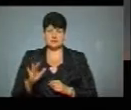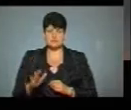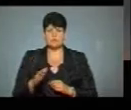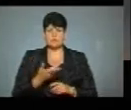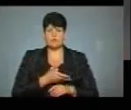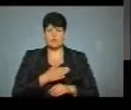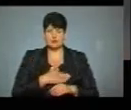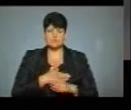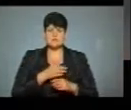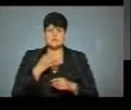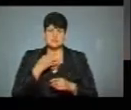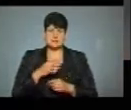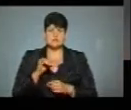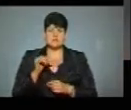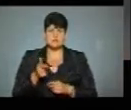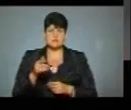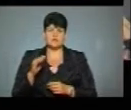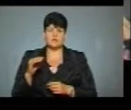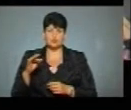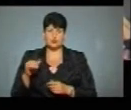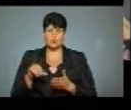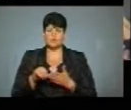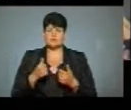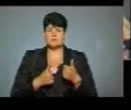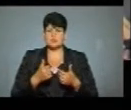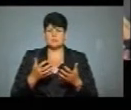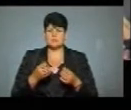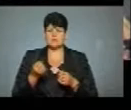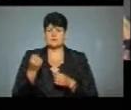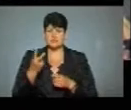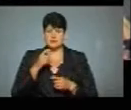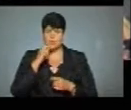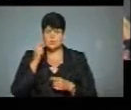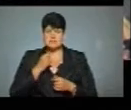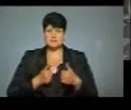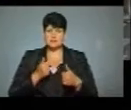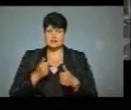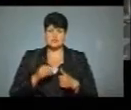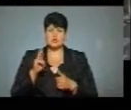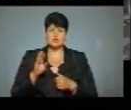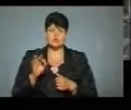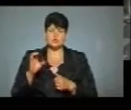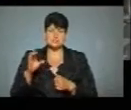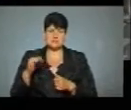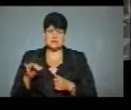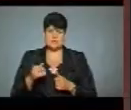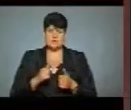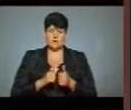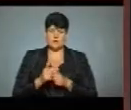велоспорту в Тернопільській області Галина Федорович. Участь у змаганнях беруть 12 українців, змагаються у шосейних велоперегонах, серед них